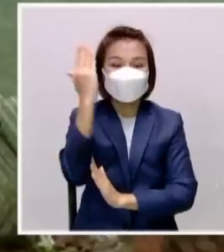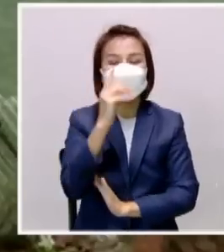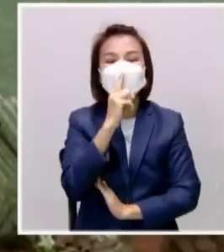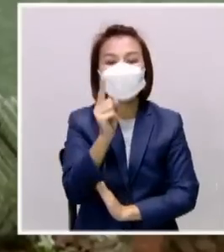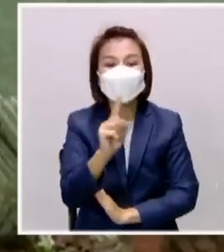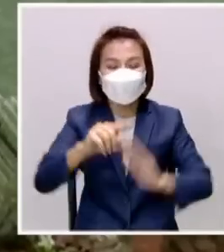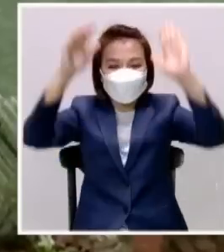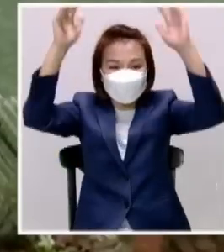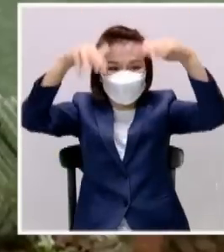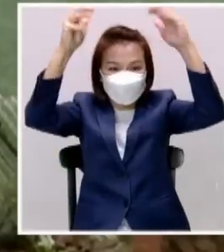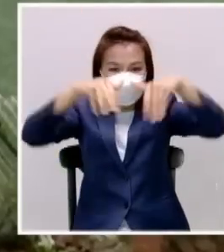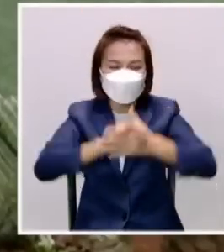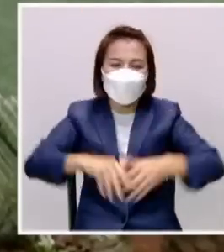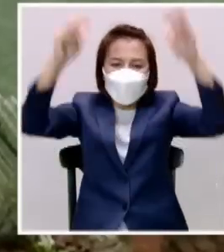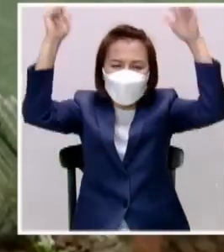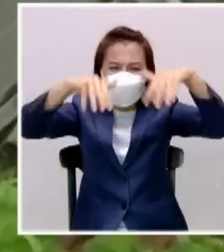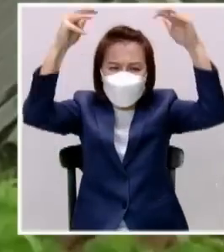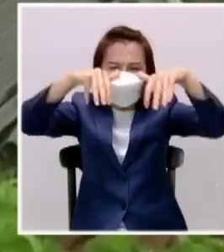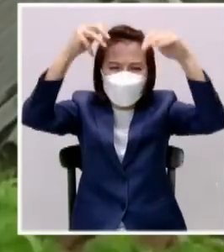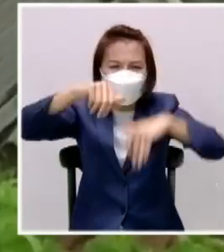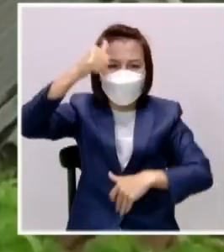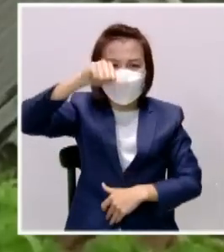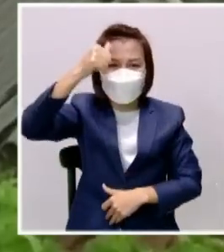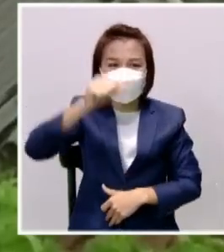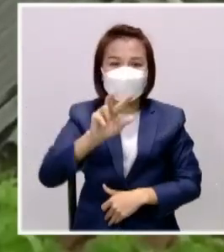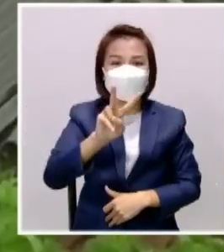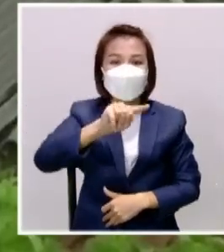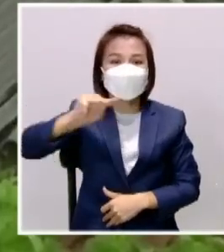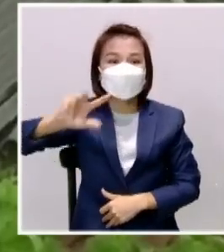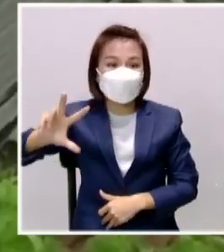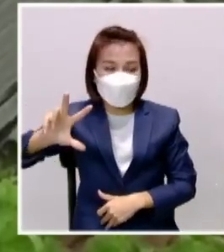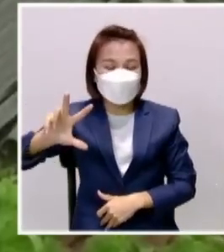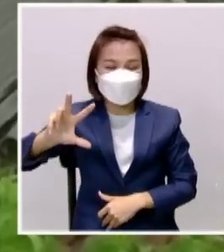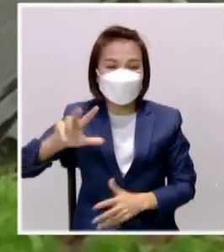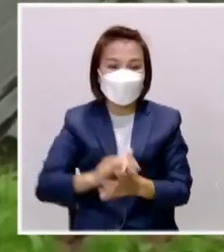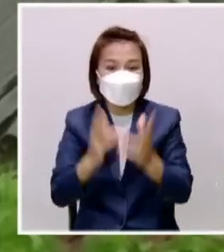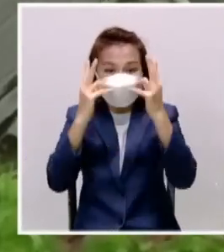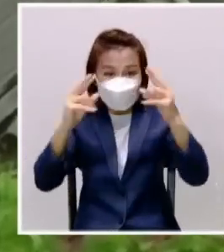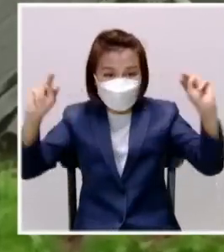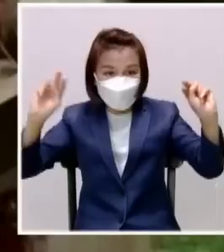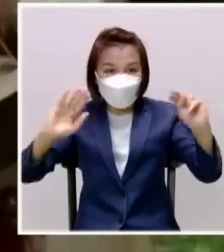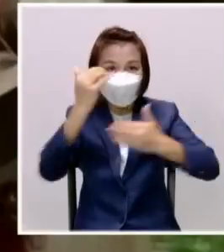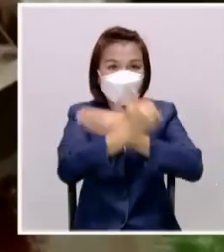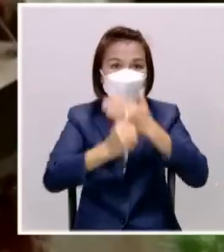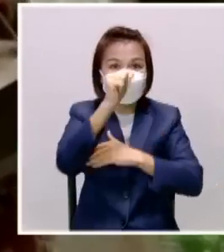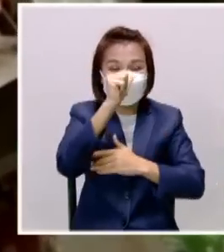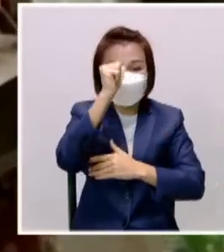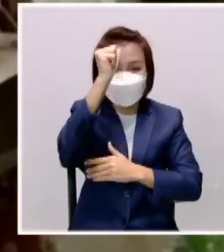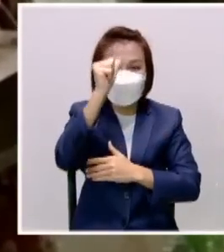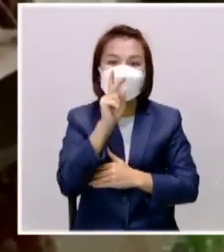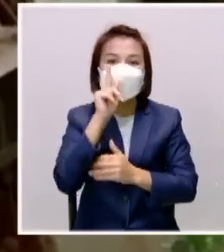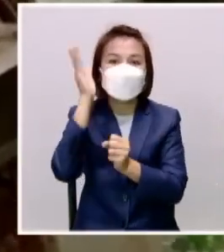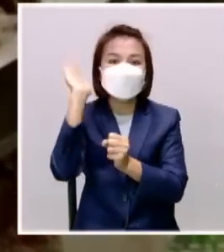ฝนตกหนักต่อเนื่อง 2-3 วันขณะที่นายกรัฐมนตรีนเรนทราโมดีผู้นำอินเดียแถลงว่าเข